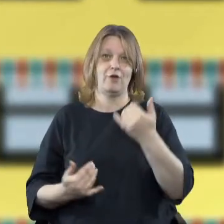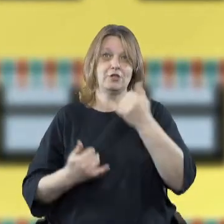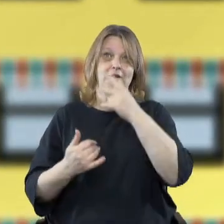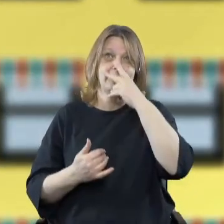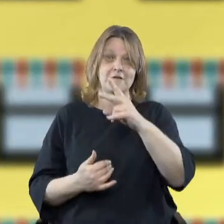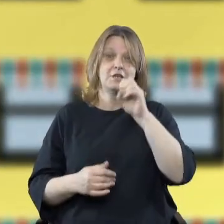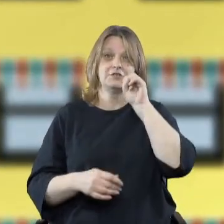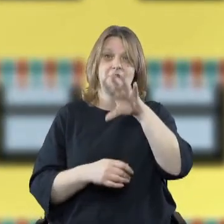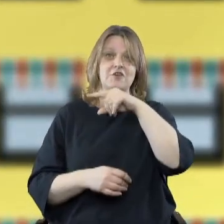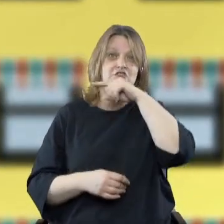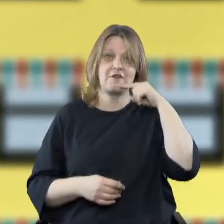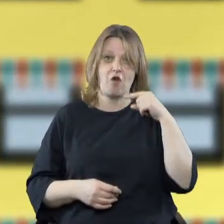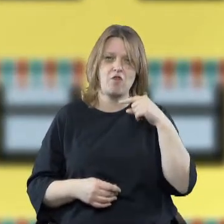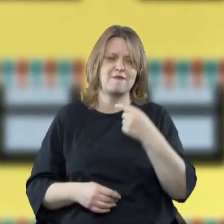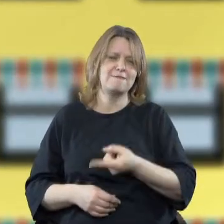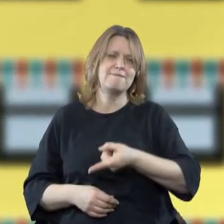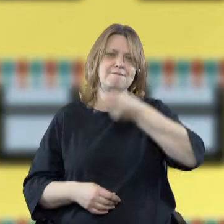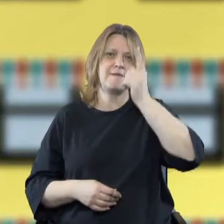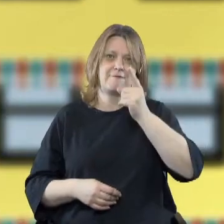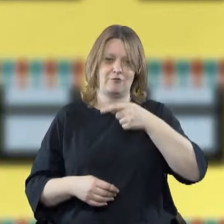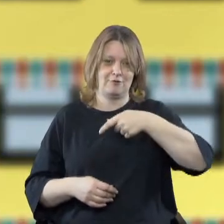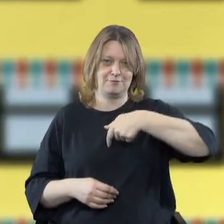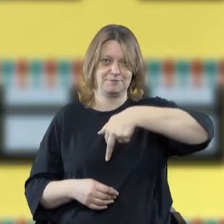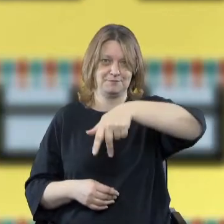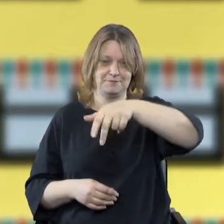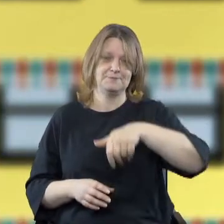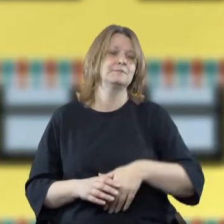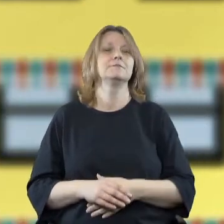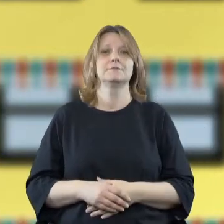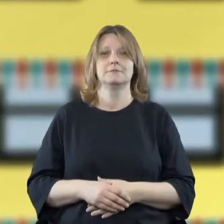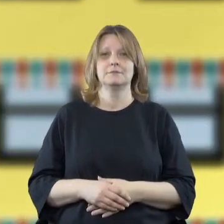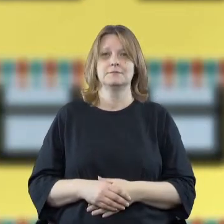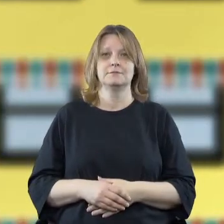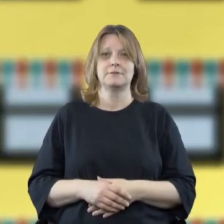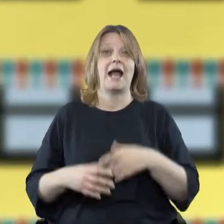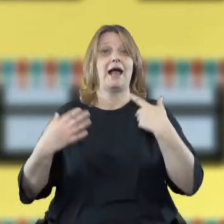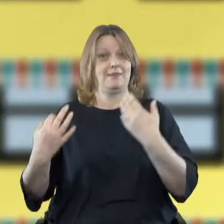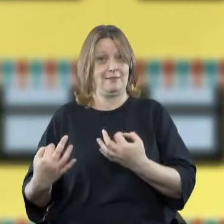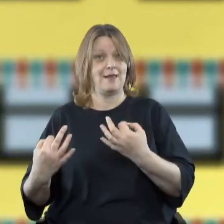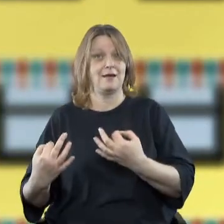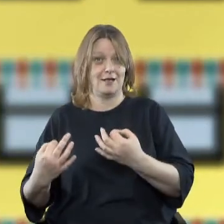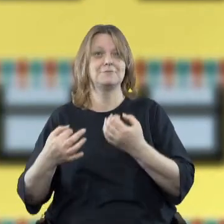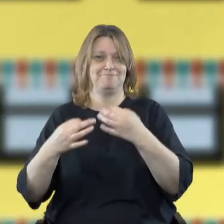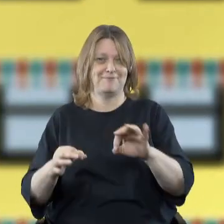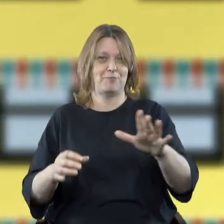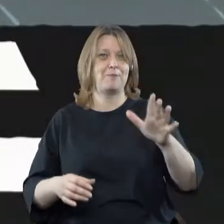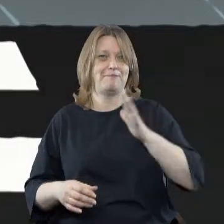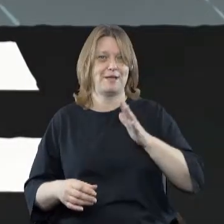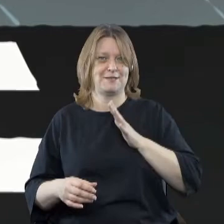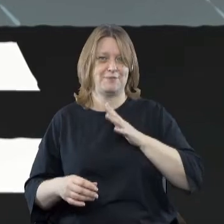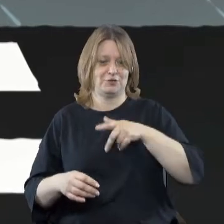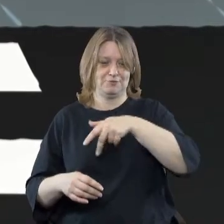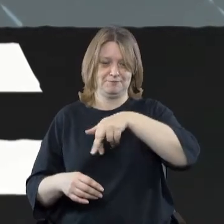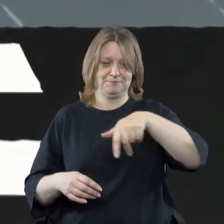czerwone światło, pod żadnym pozorem nie możesz przejść przez jezdnię. Dopiero teraz bezpiecznie możemy przejść przez